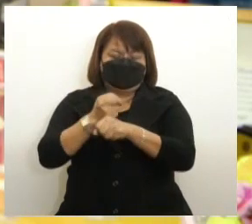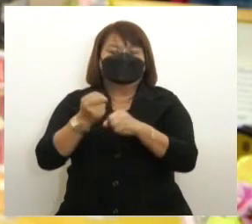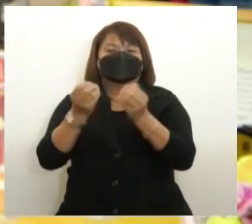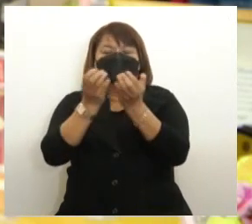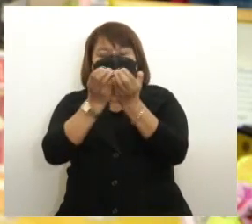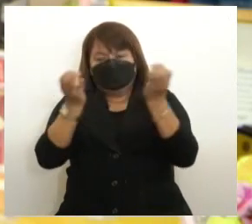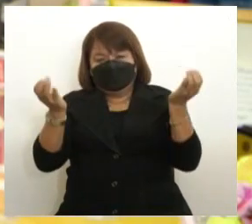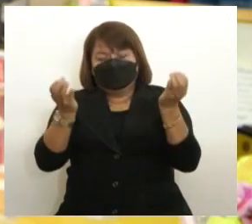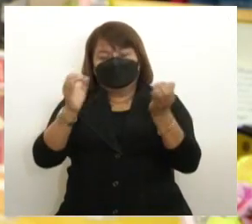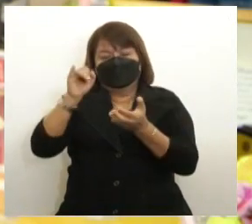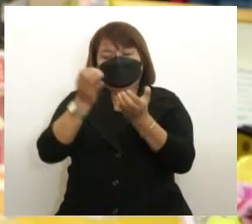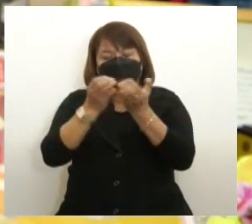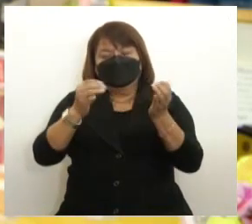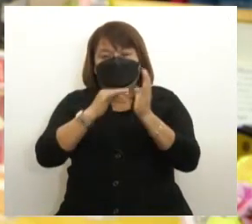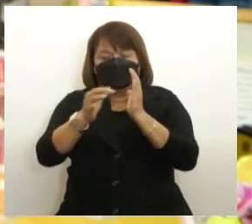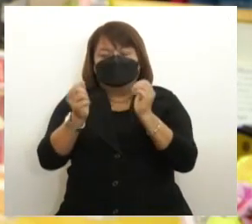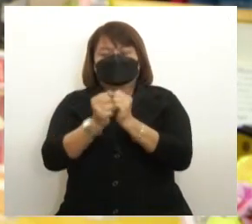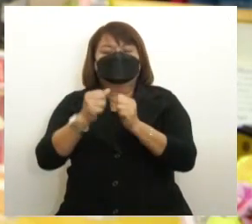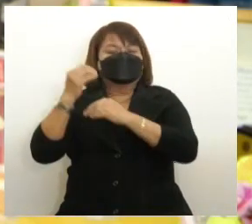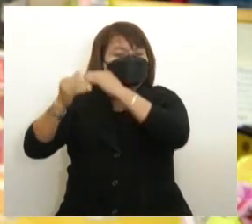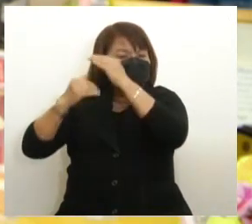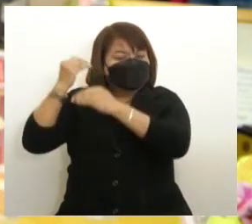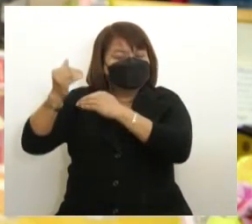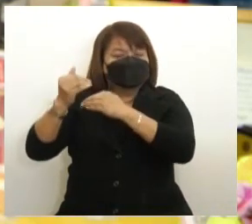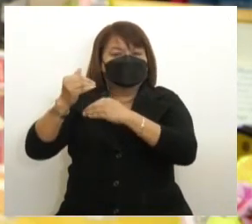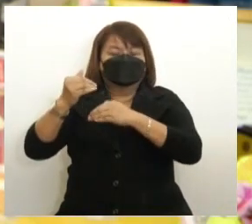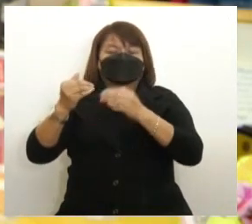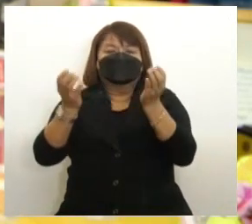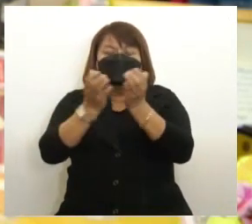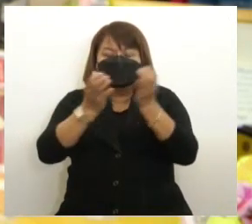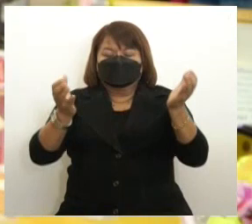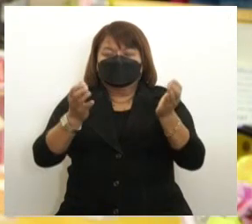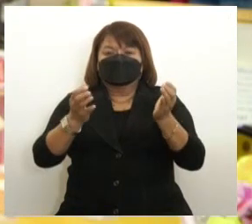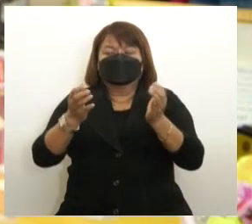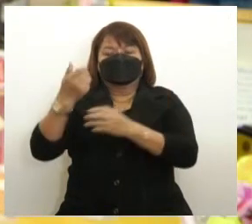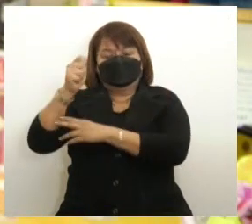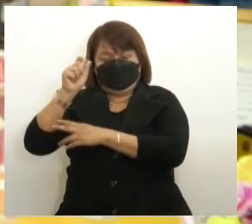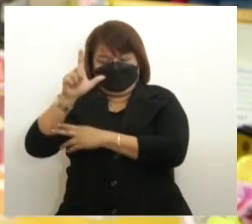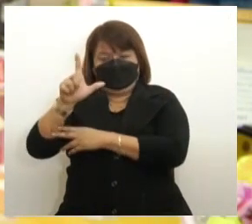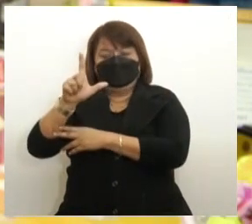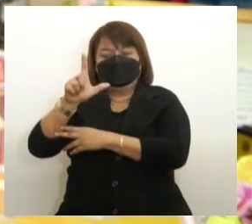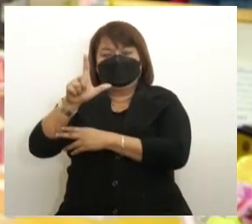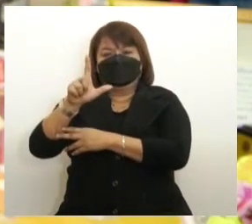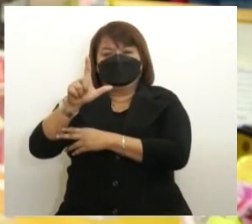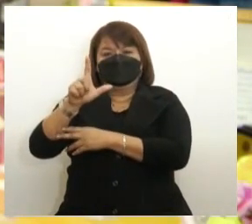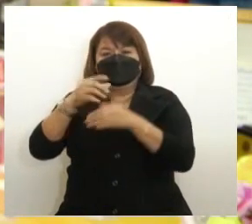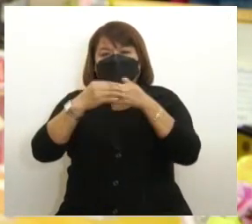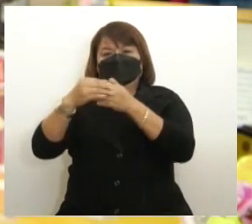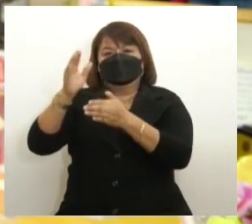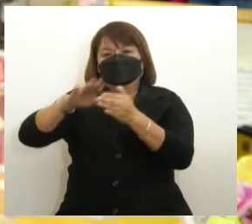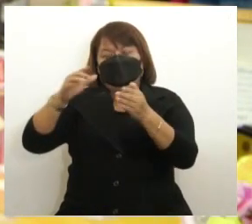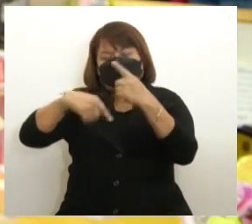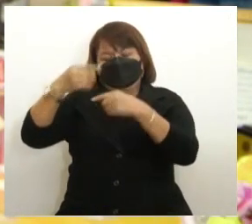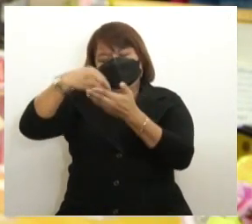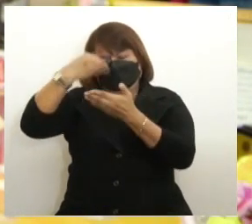มการศึกษากับการพัฒนาประชาธิปไตย Active Learning พาน้องกลับมาเรียน